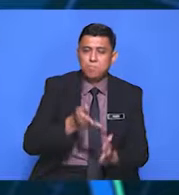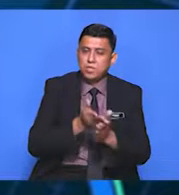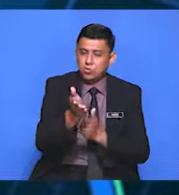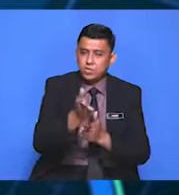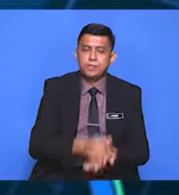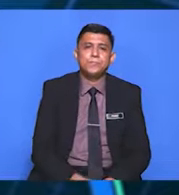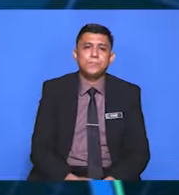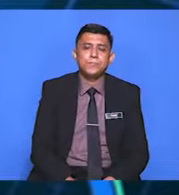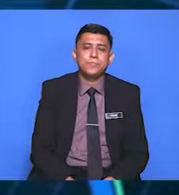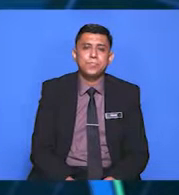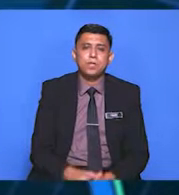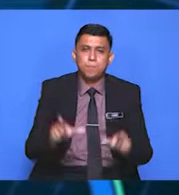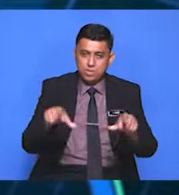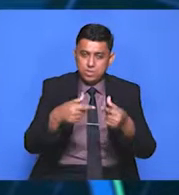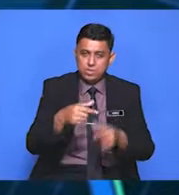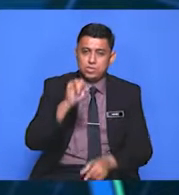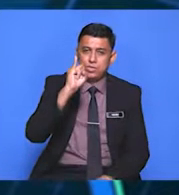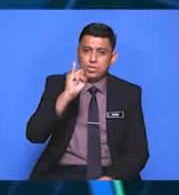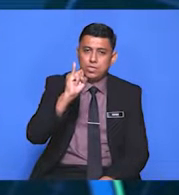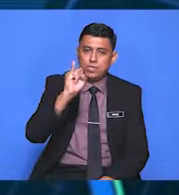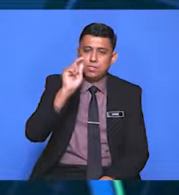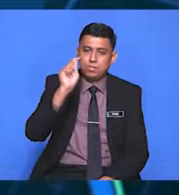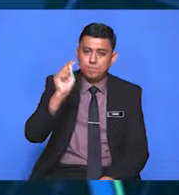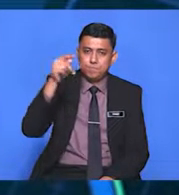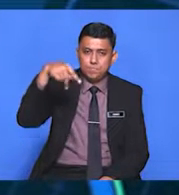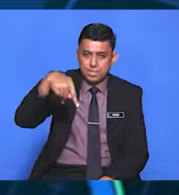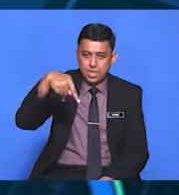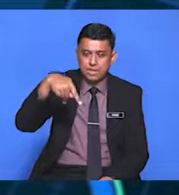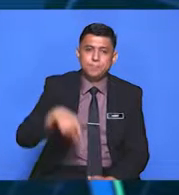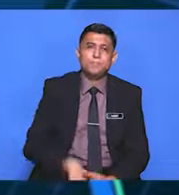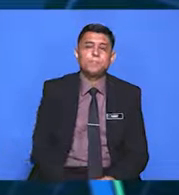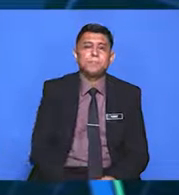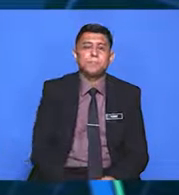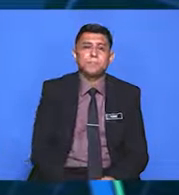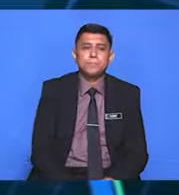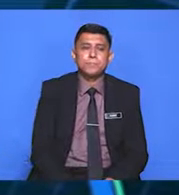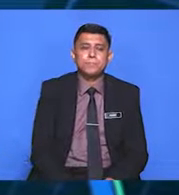Kesannya, berlakulah inflasi tarikan permintaan.